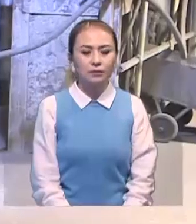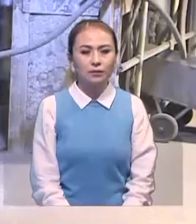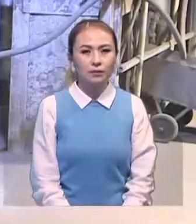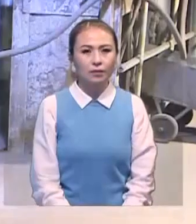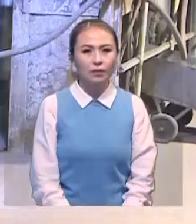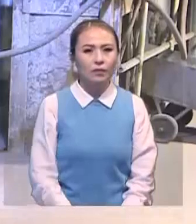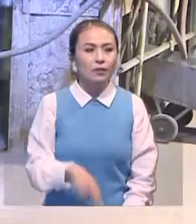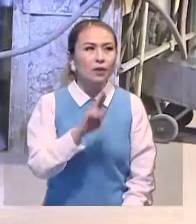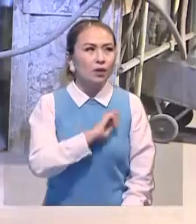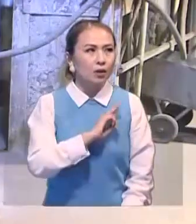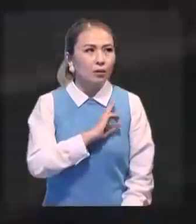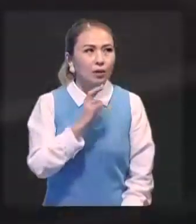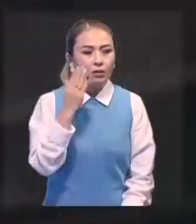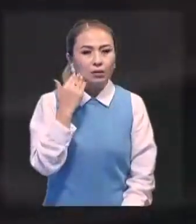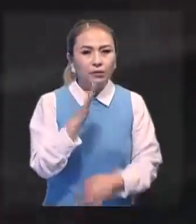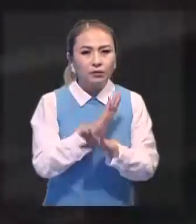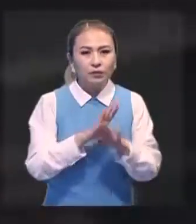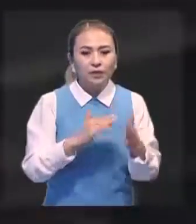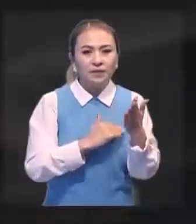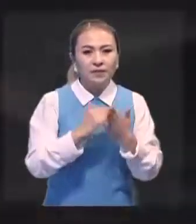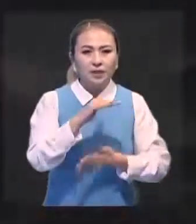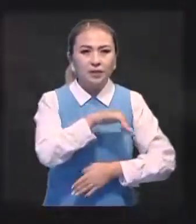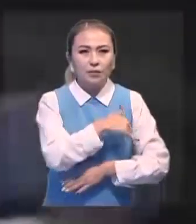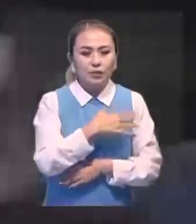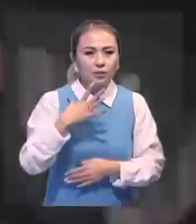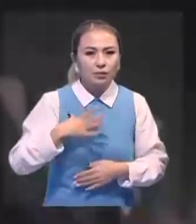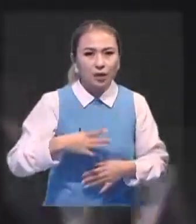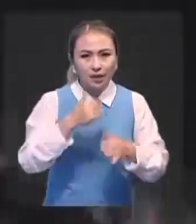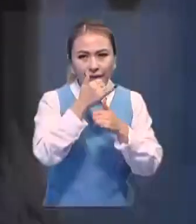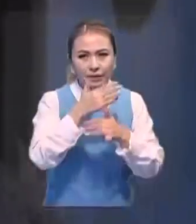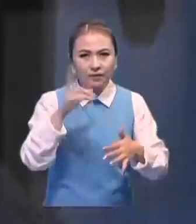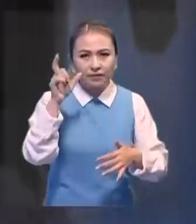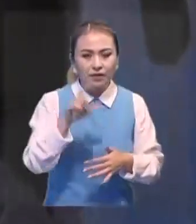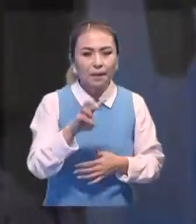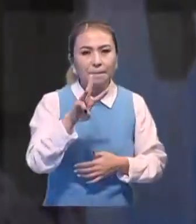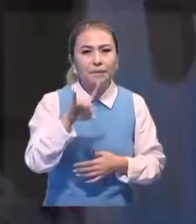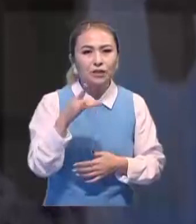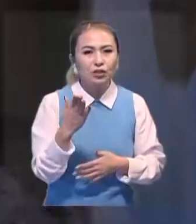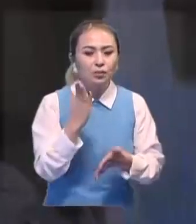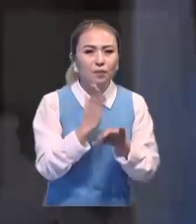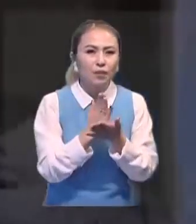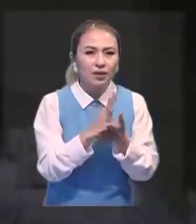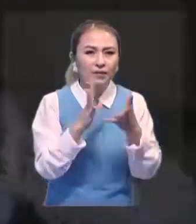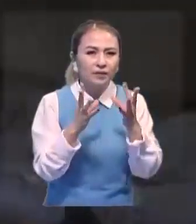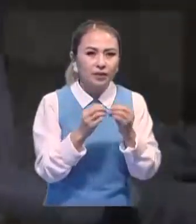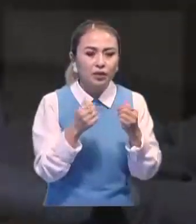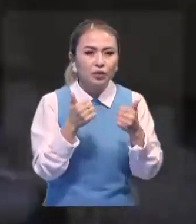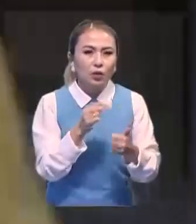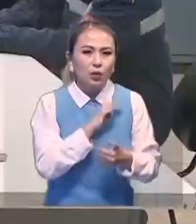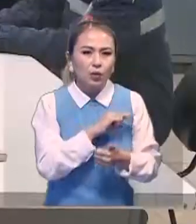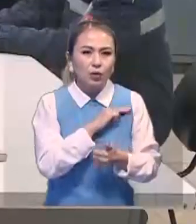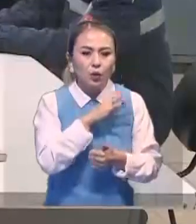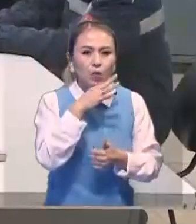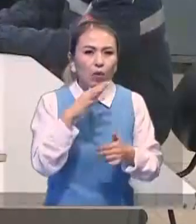Күйдіру цехында жұмыс істеу оңай емес, мұндағы жоғары температураға төзу қиын. Сергей Панасюк құрамында мырыш бар концентратты күйдіреді. Бір жақсы, жұмыстың көп